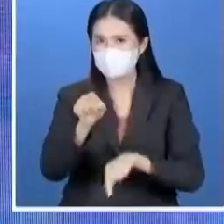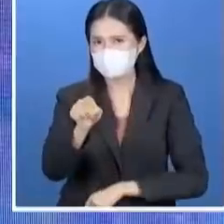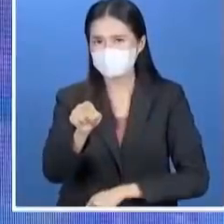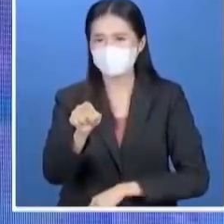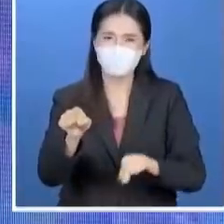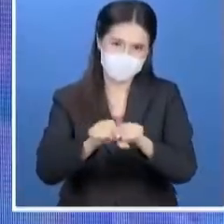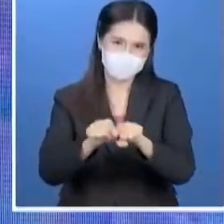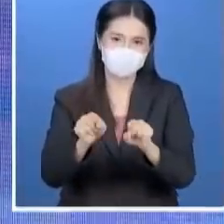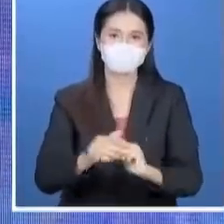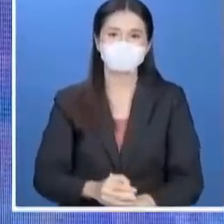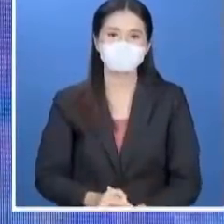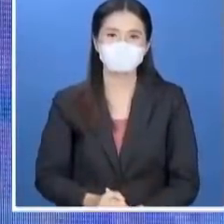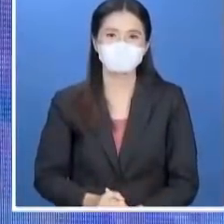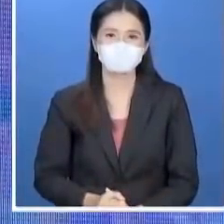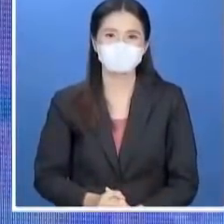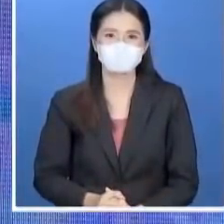แล้ว